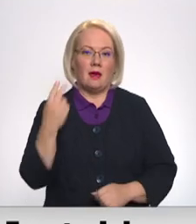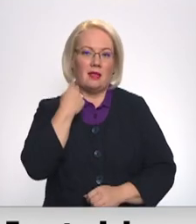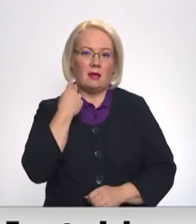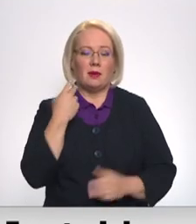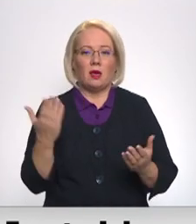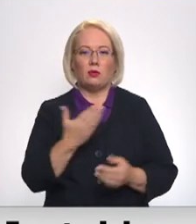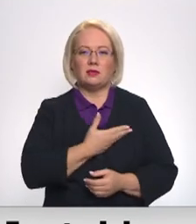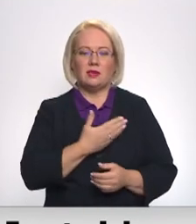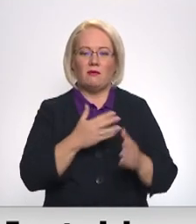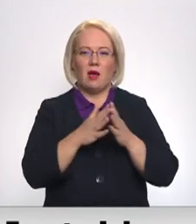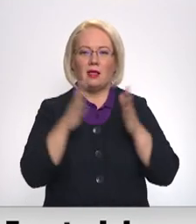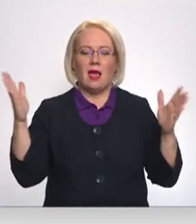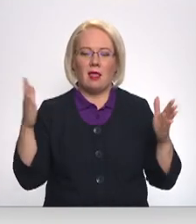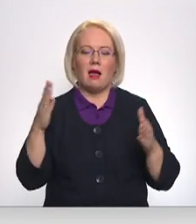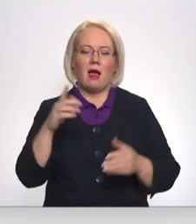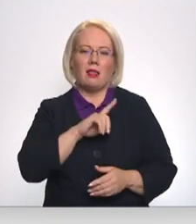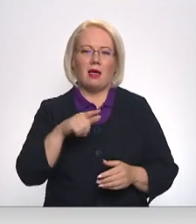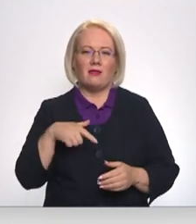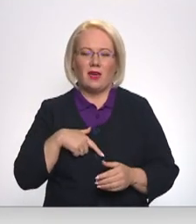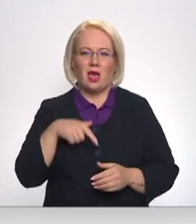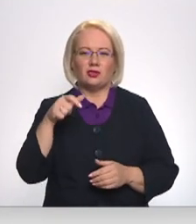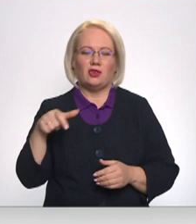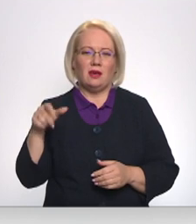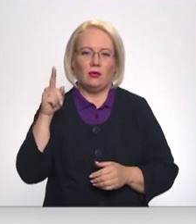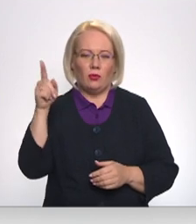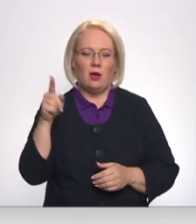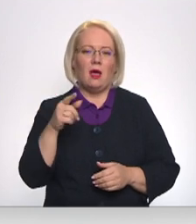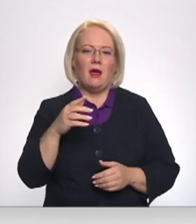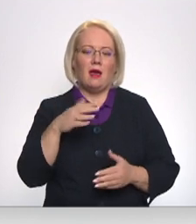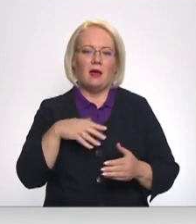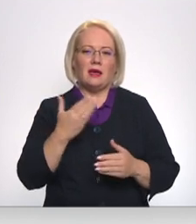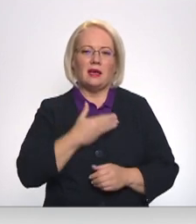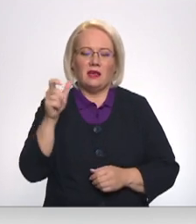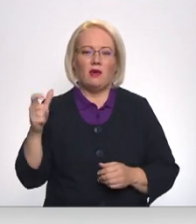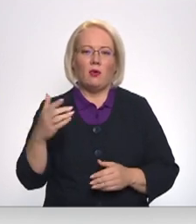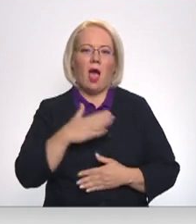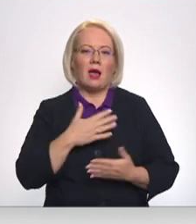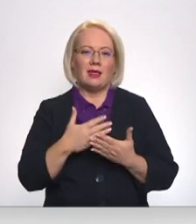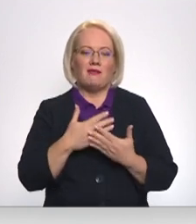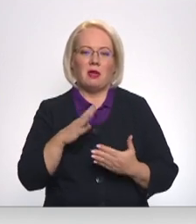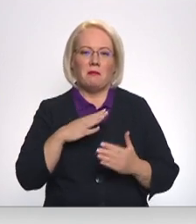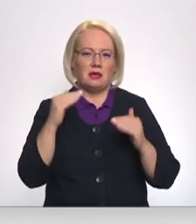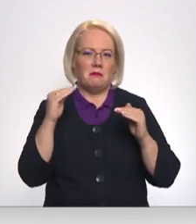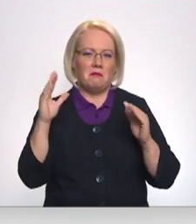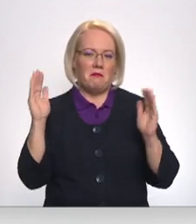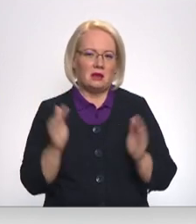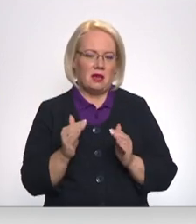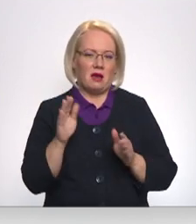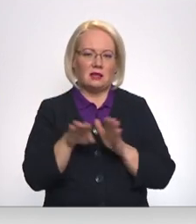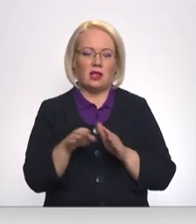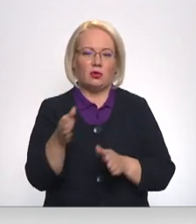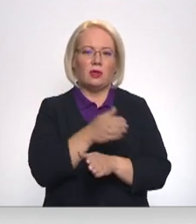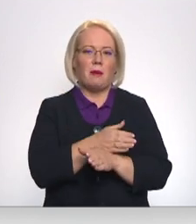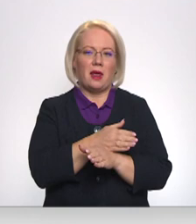Lielbritānijā, kur dzīvo lielākā latviešu diaspora pasaulē, vēlētāju aktivitāte bija zemāka nekā iepriekšējā saimes vēlēšanās.